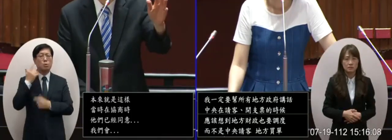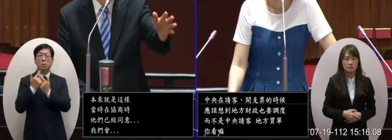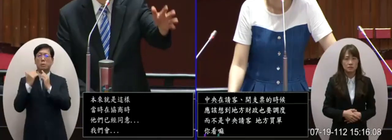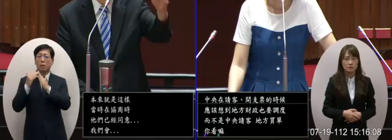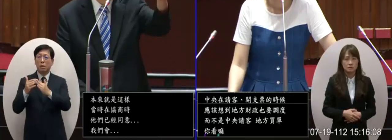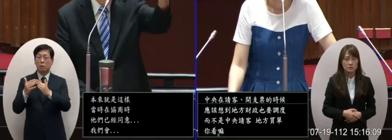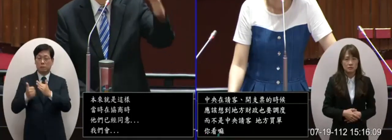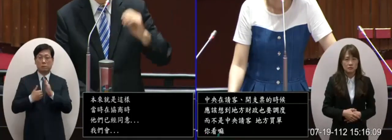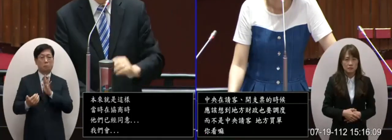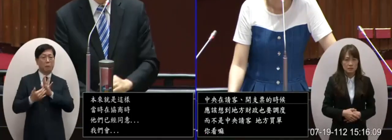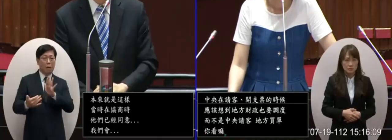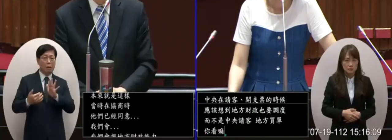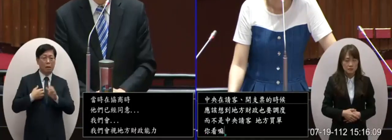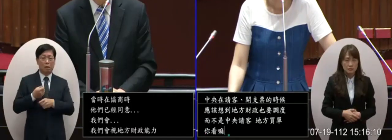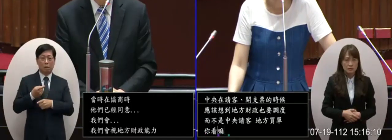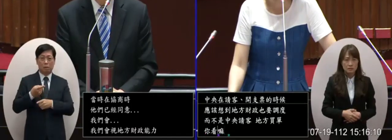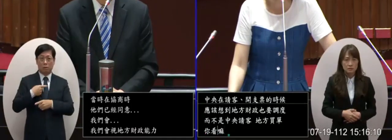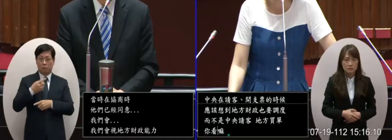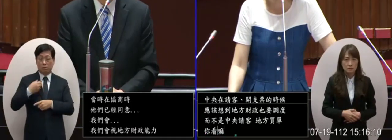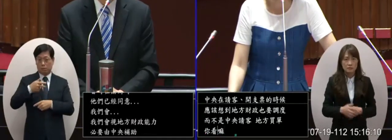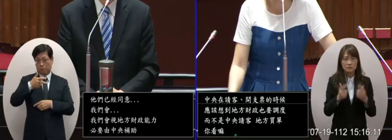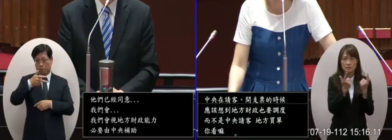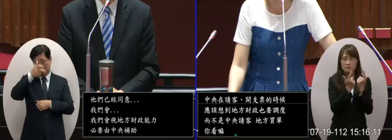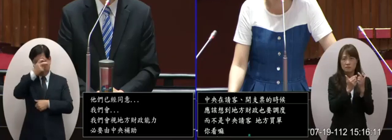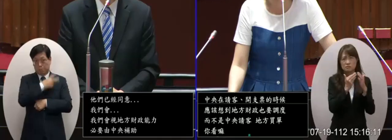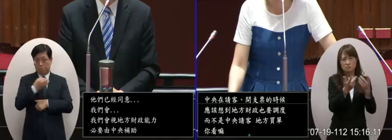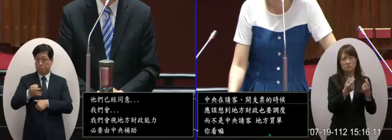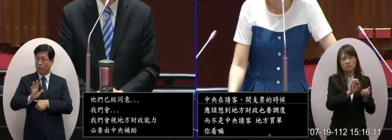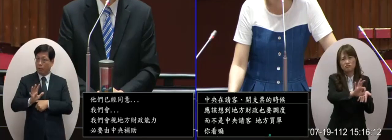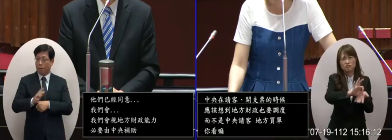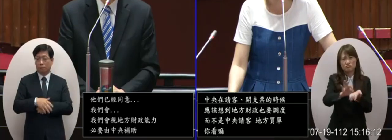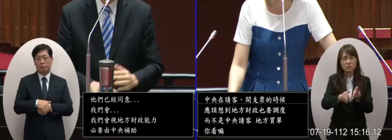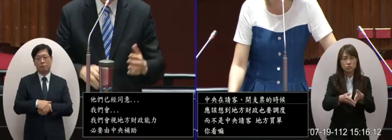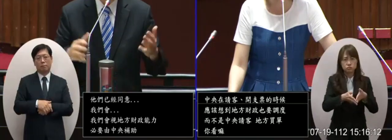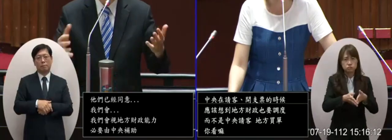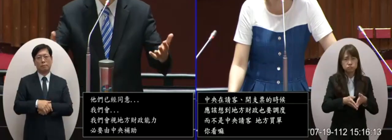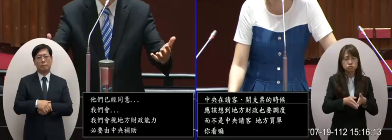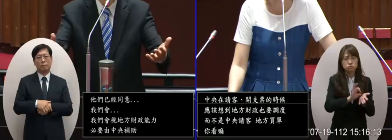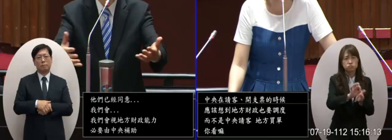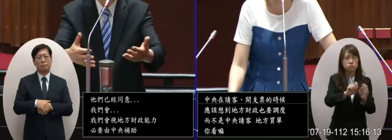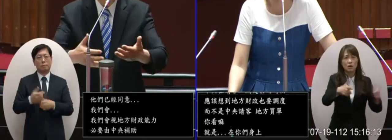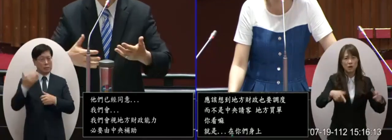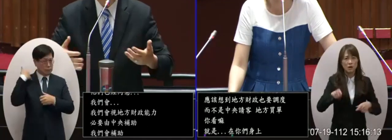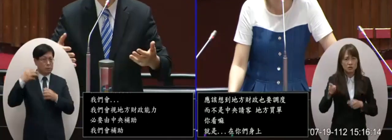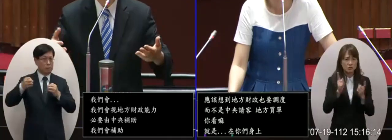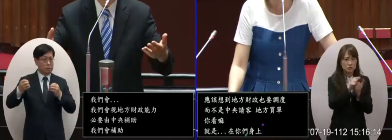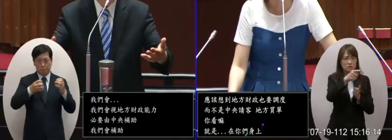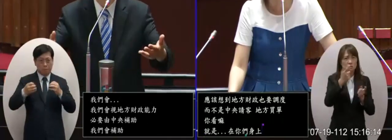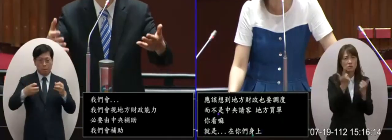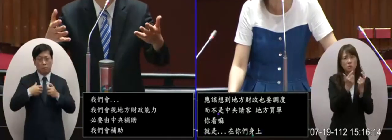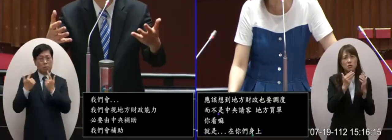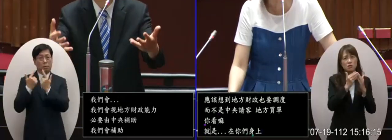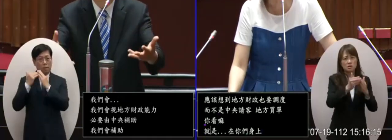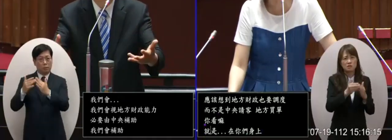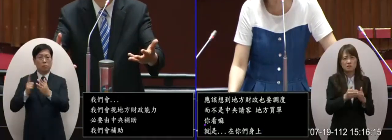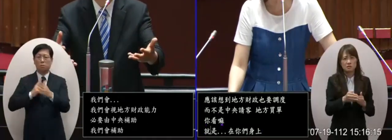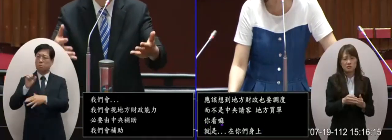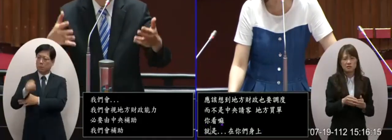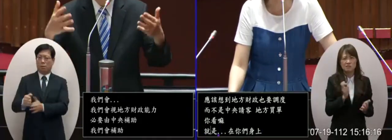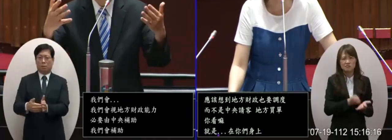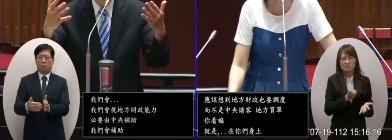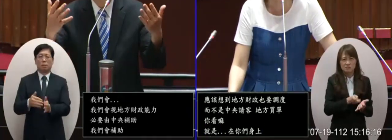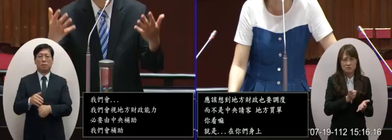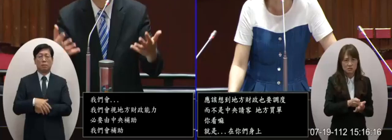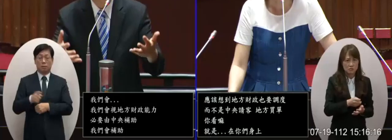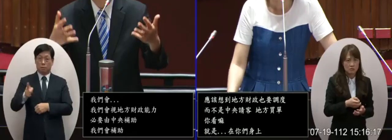台北市拒绝要给他们紧急加急15%的话， 台北市也要支出啊，所以你就克扣台北哦。 协商的时候，台北市已经同意了， 你都克扣